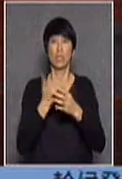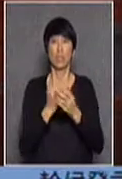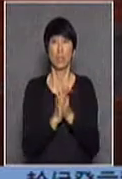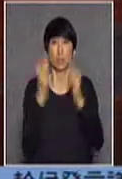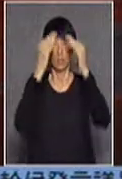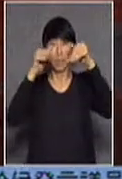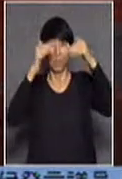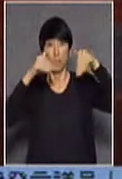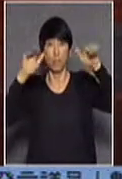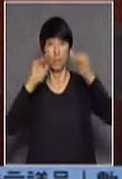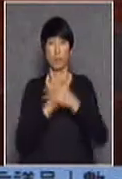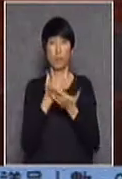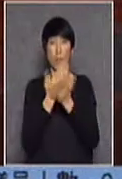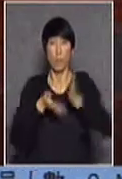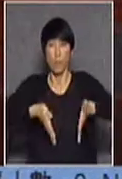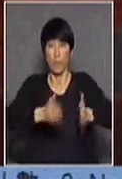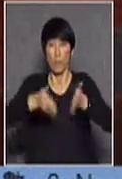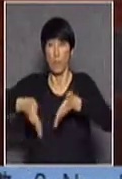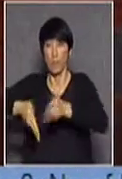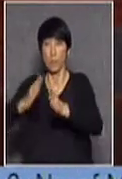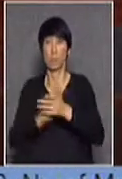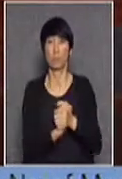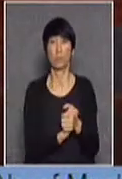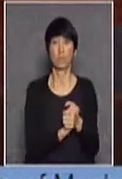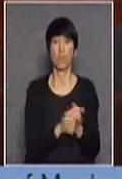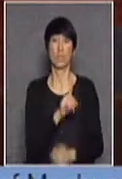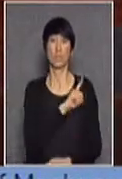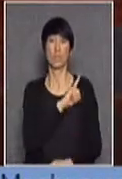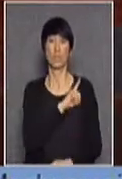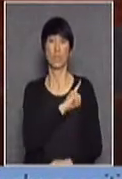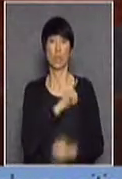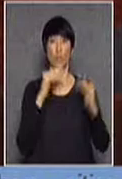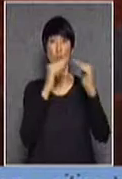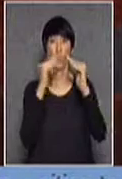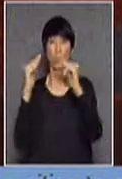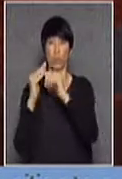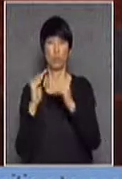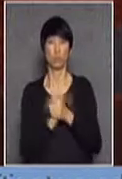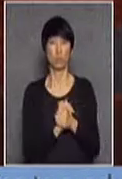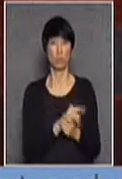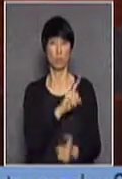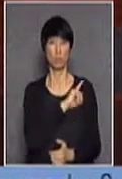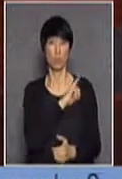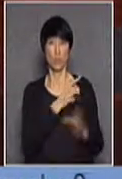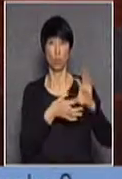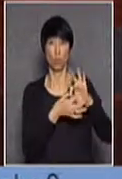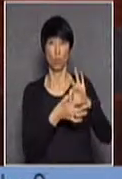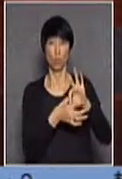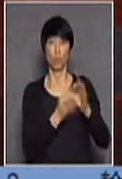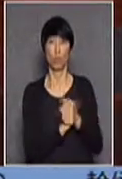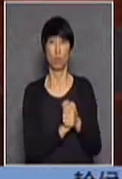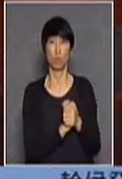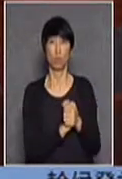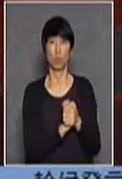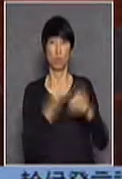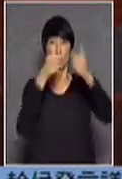亦都有不同街道的，因為他是用自己的房，用自己的關係，是每個地區成立